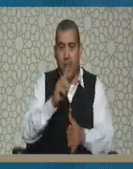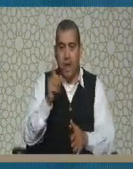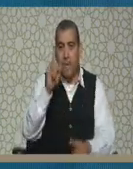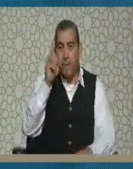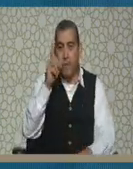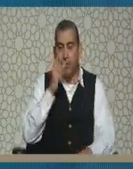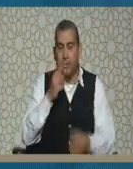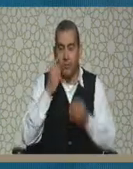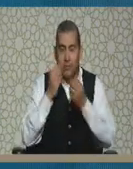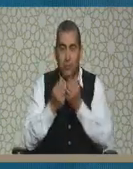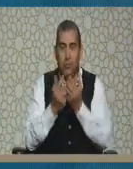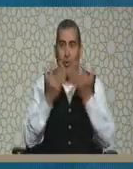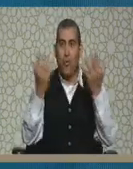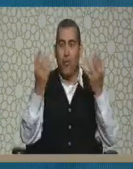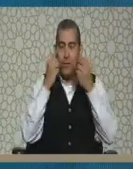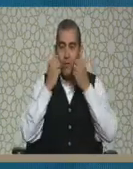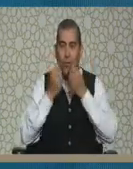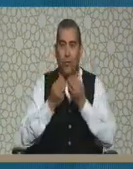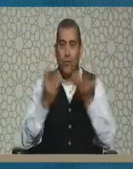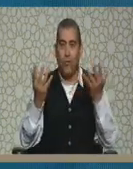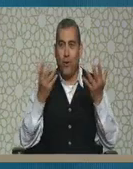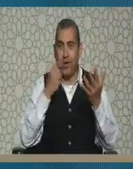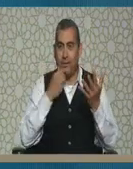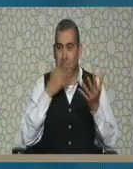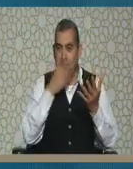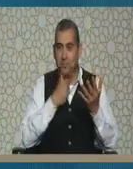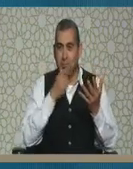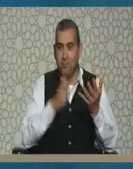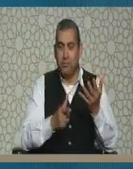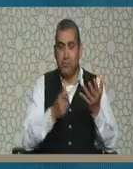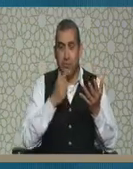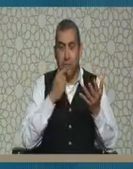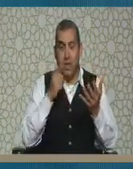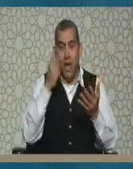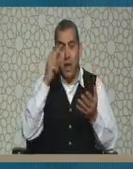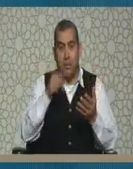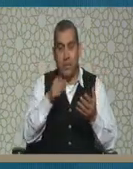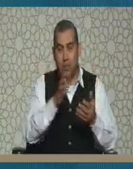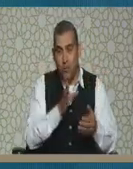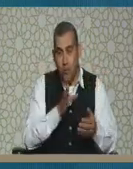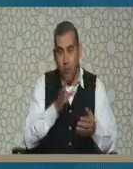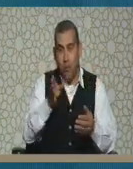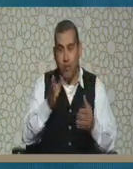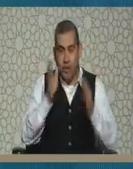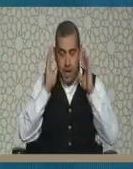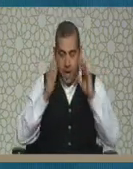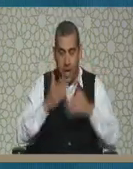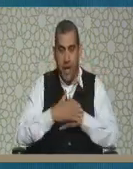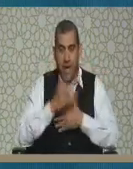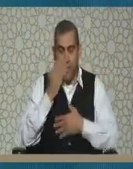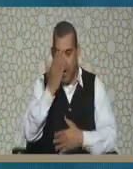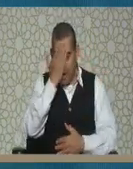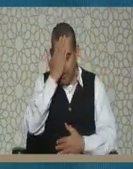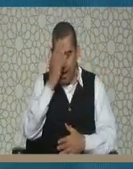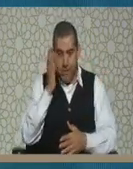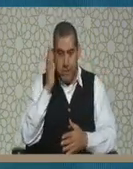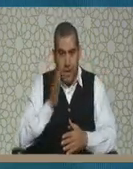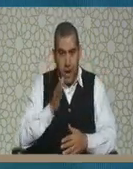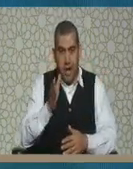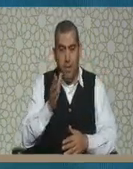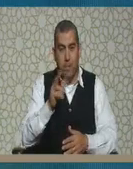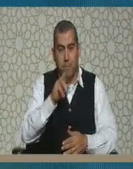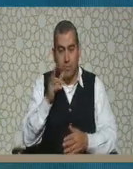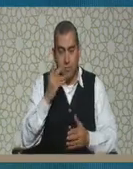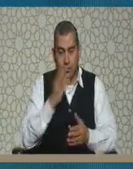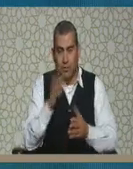يشرقون يتنور ولذلك انت عندما تدخل العباده لما تدخل مثلا الصلاه ت ترج